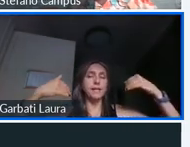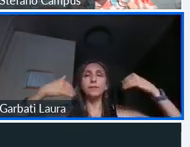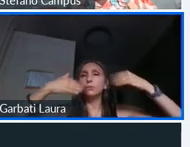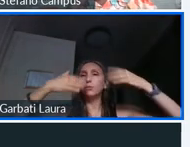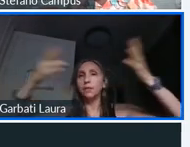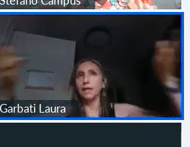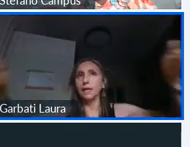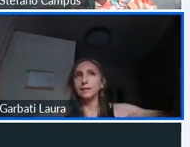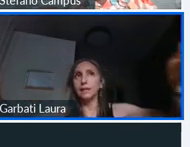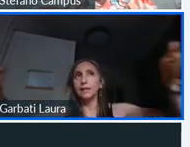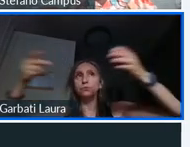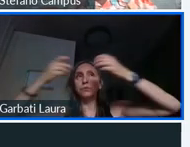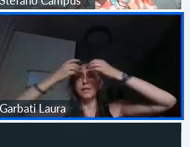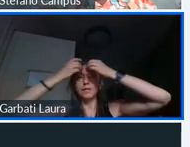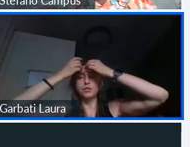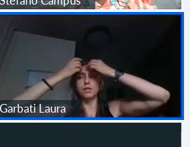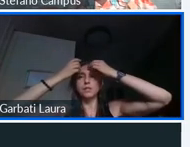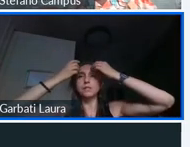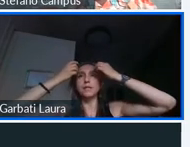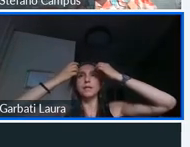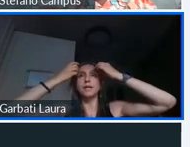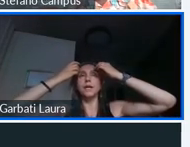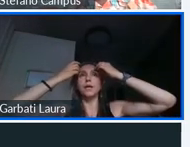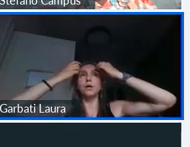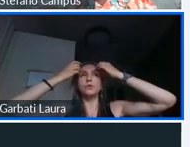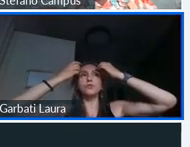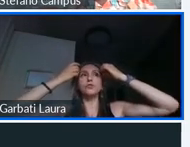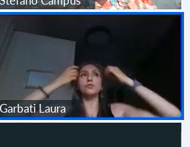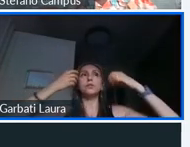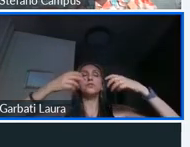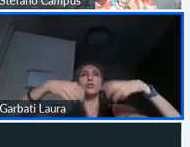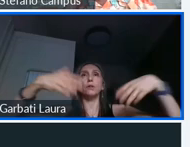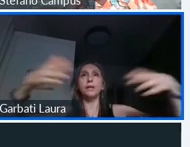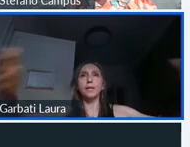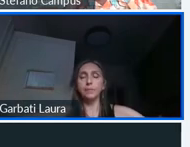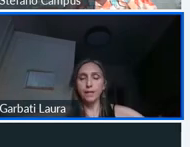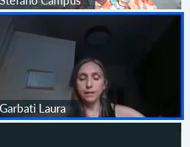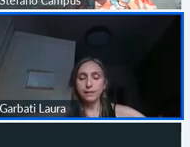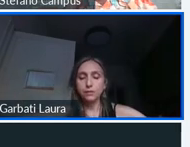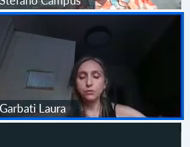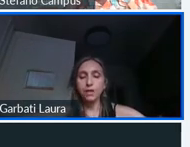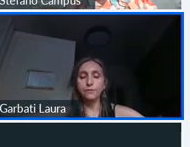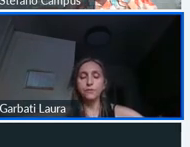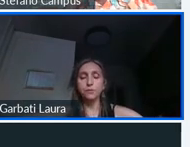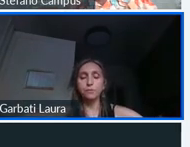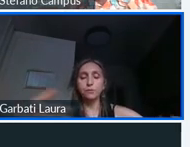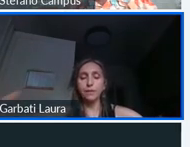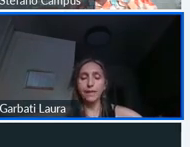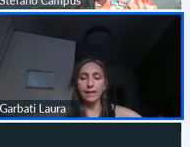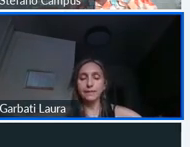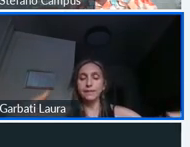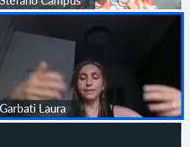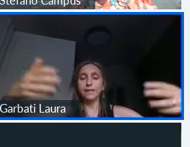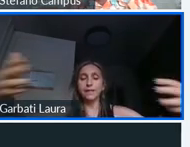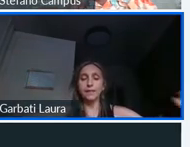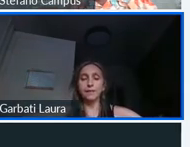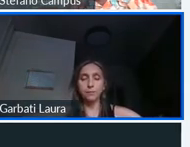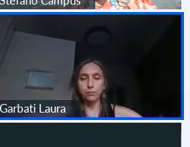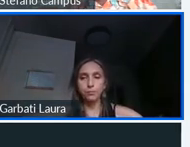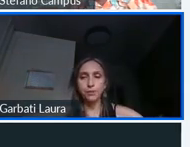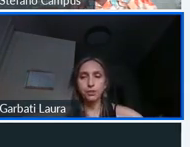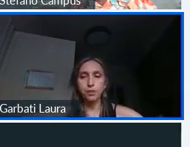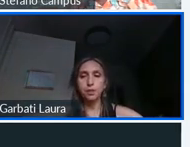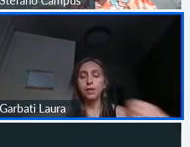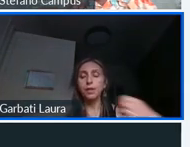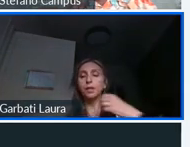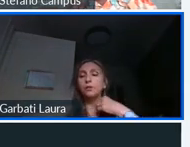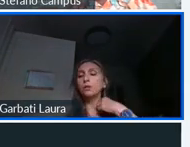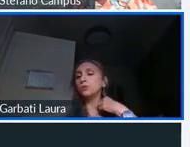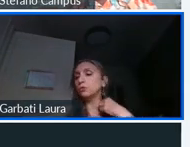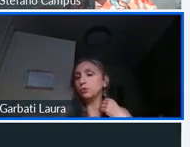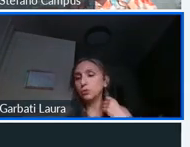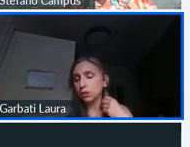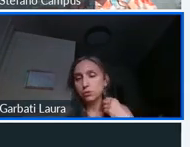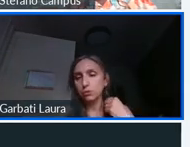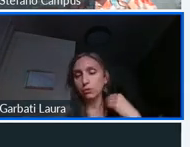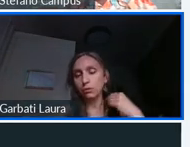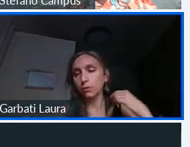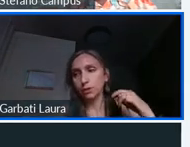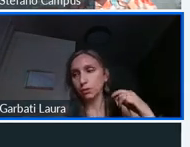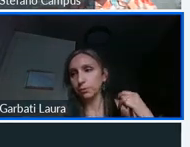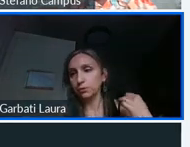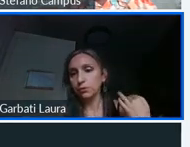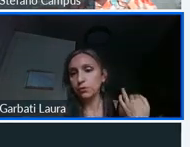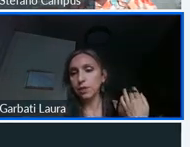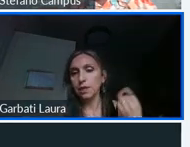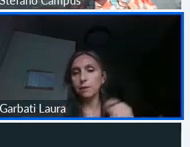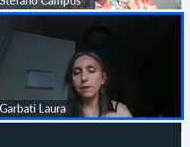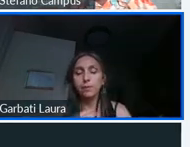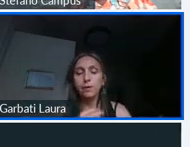perché se voi date un'occhiata a tutte le licenze oggigiorno in giro anche per i dati geografici pubblicati dai vari enti pubblici, non tutte sono